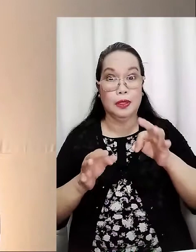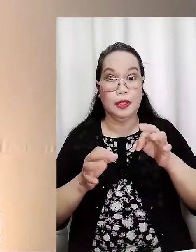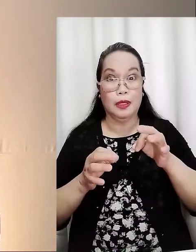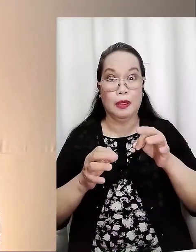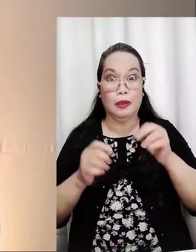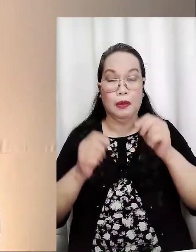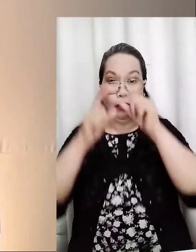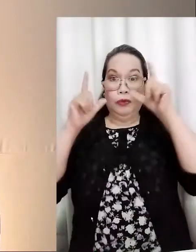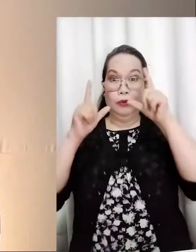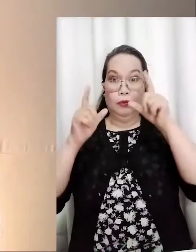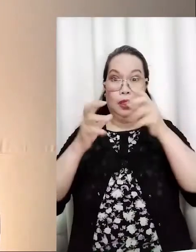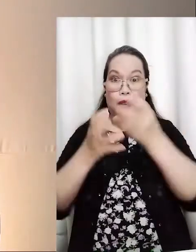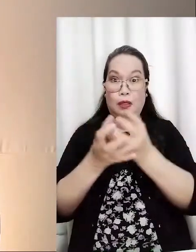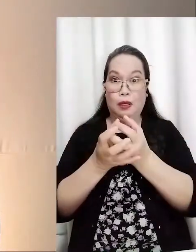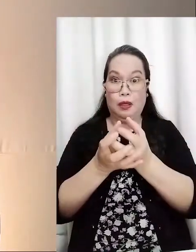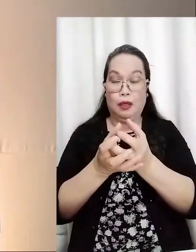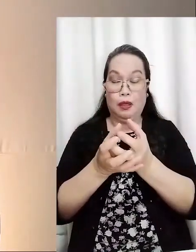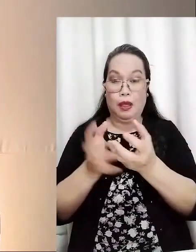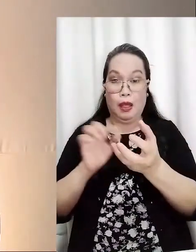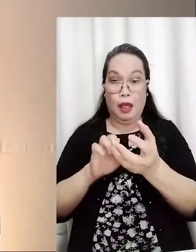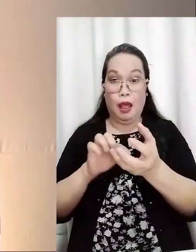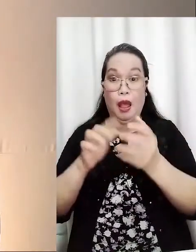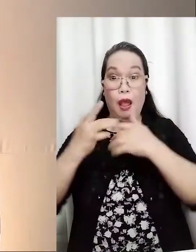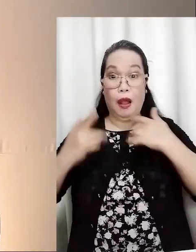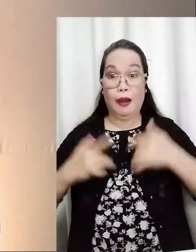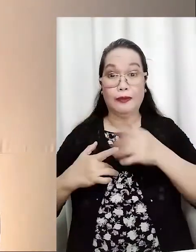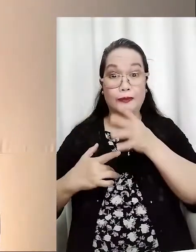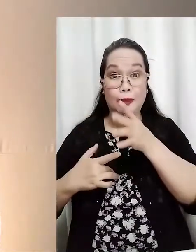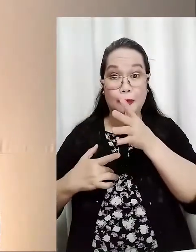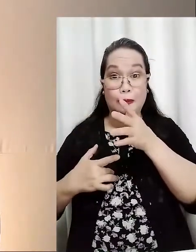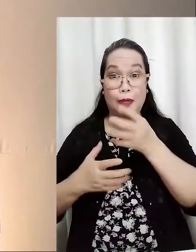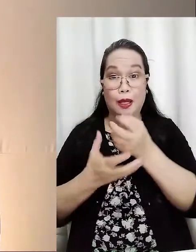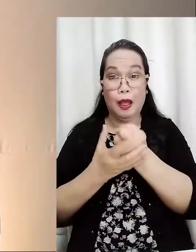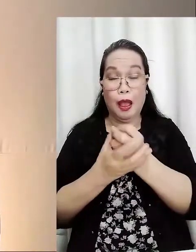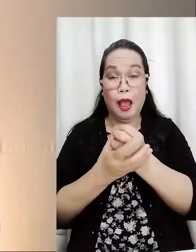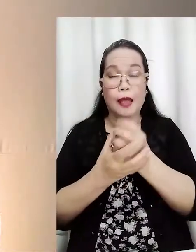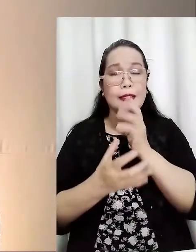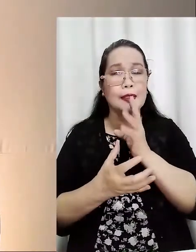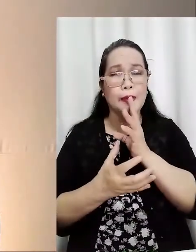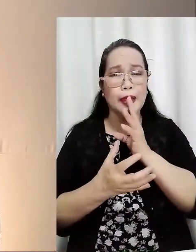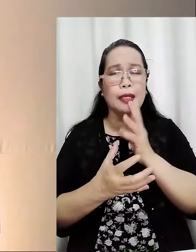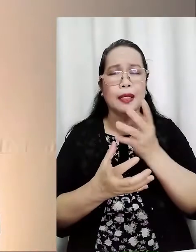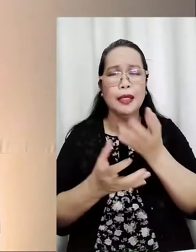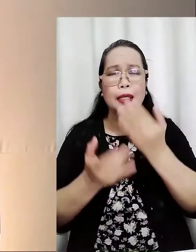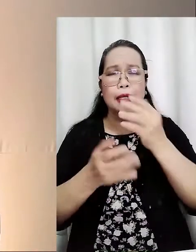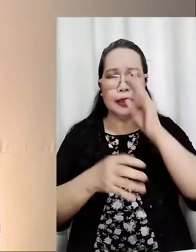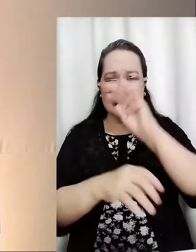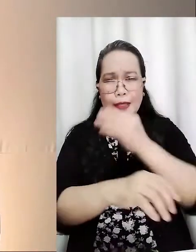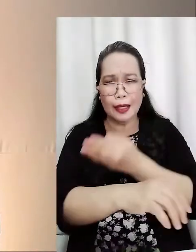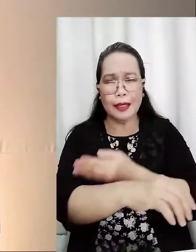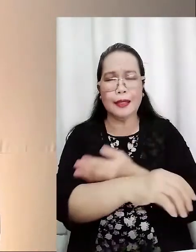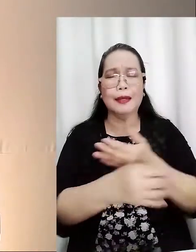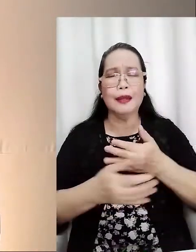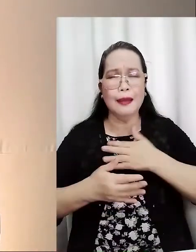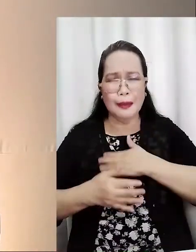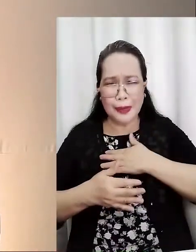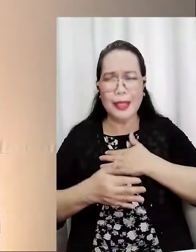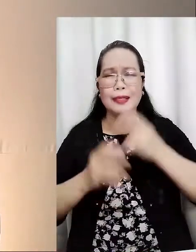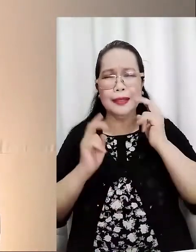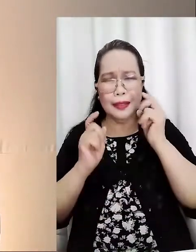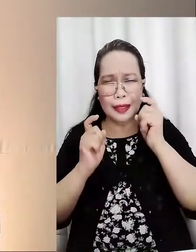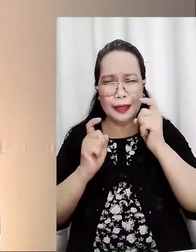ang puso na tumitibok sa kanyang kamay. Anak, tumindig ka. Dalian